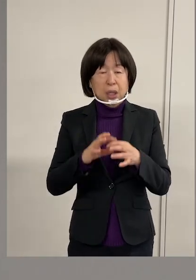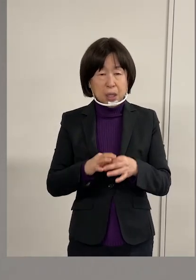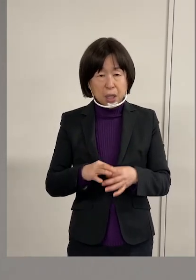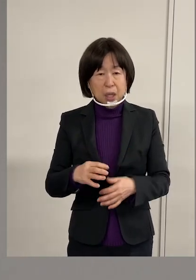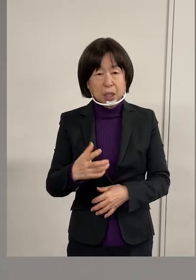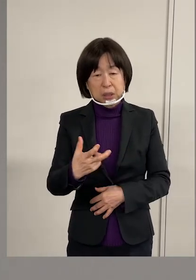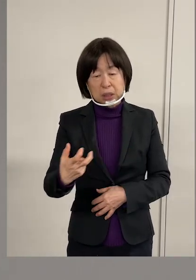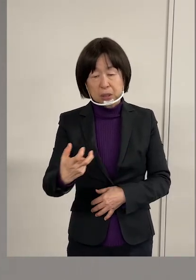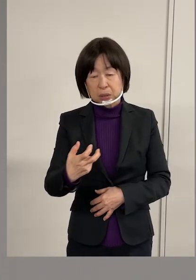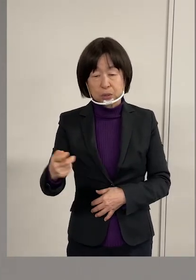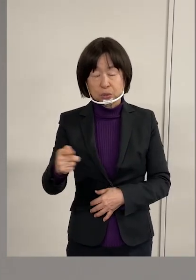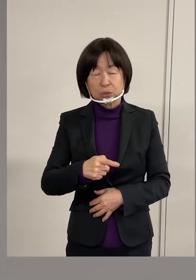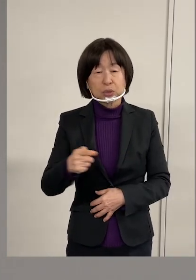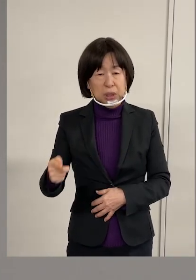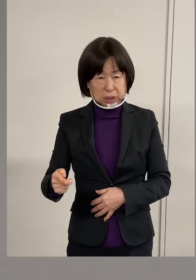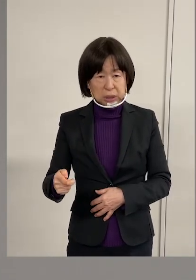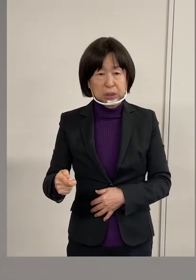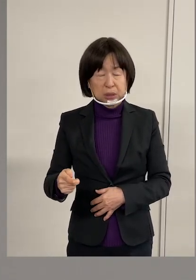今出てきているんですが、